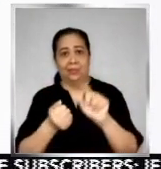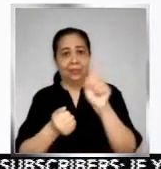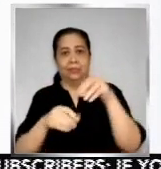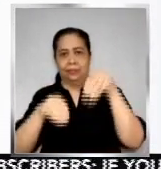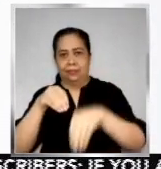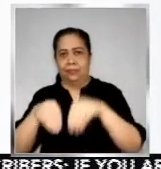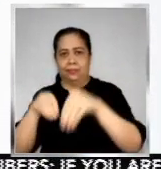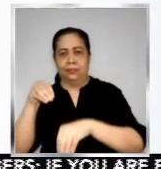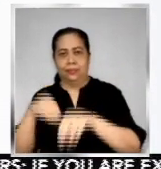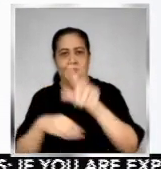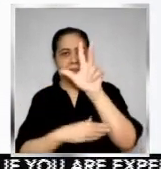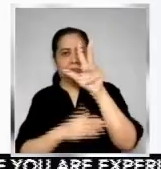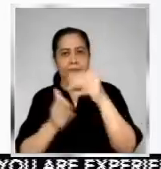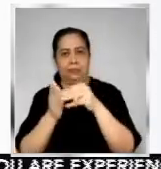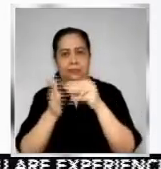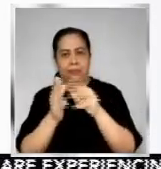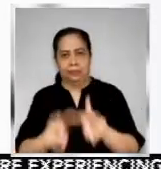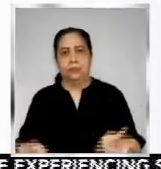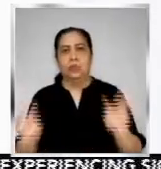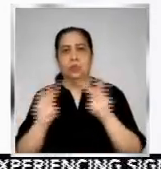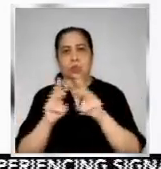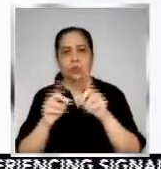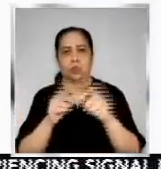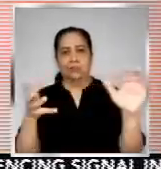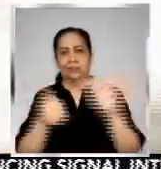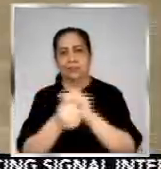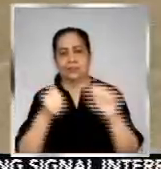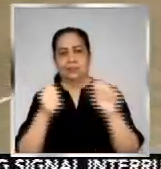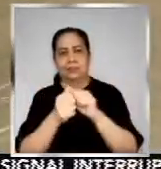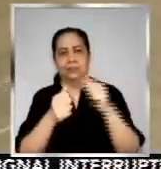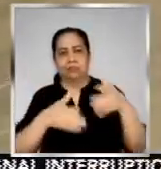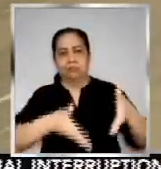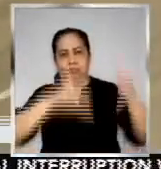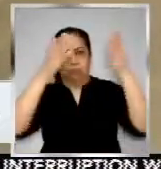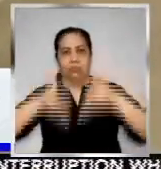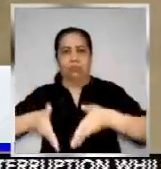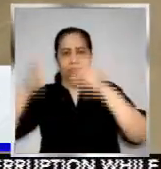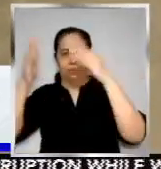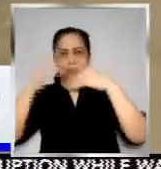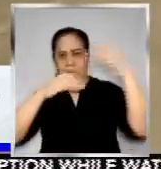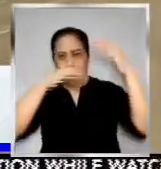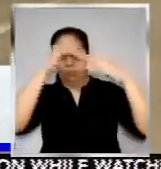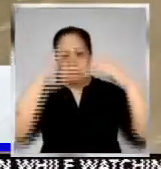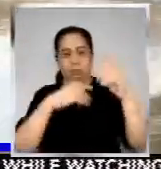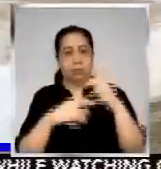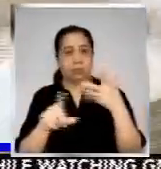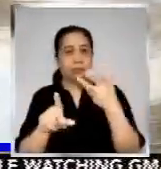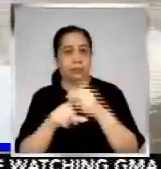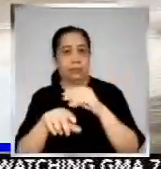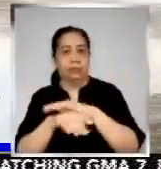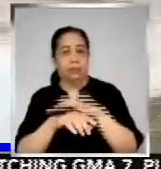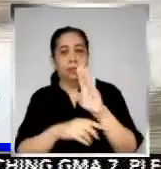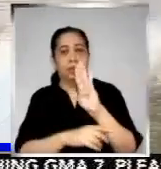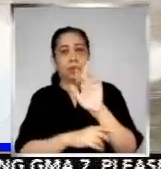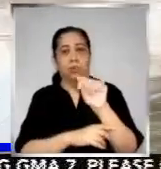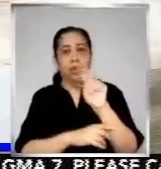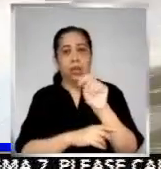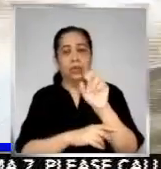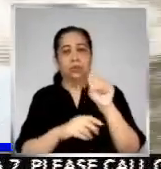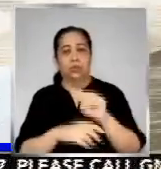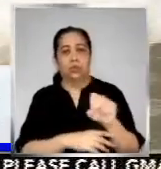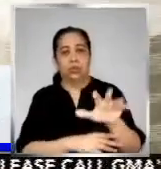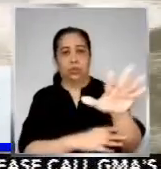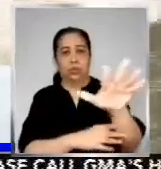naman ang halaga ng mga nasirang infrastruktura. Isa sa mga naapektuhan ang Bulan, Sorsogon, kung saan hindi pa humuhupa